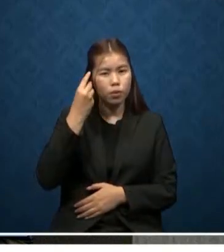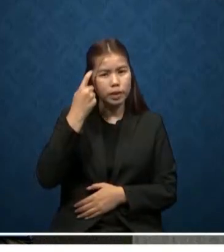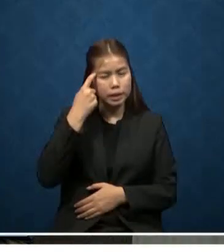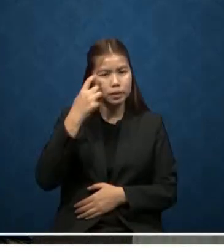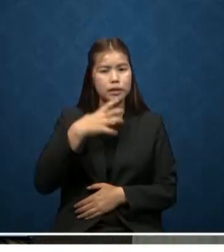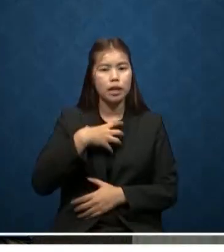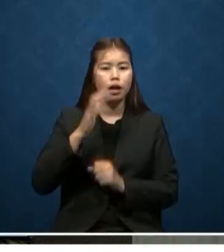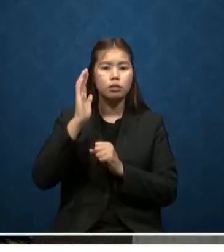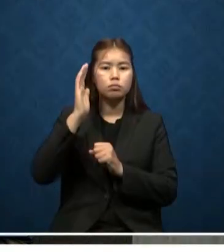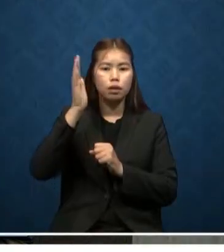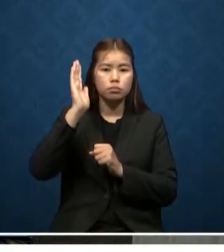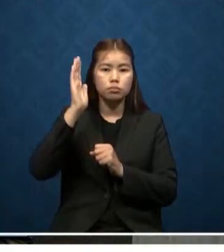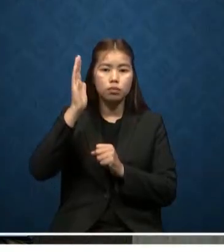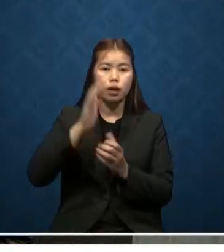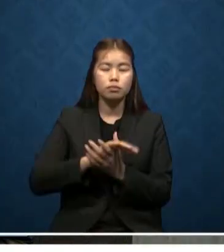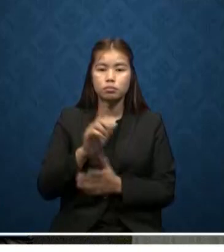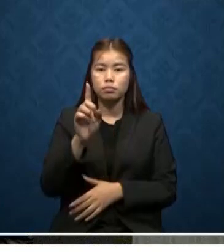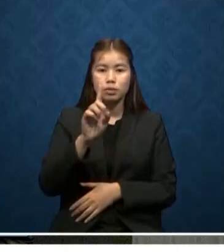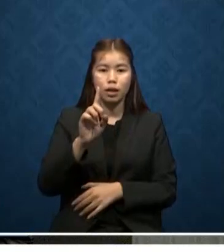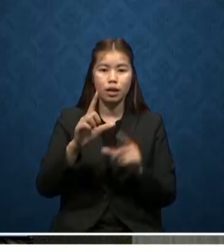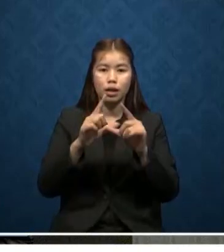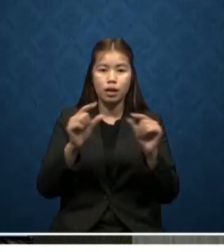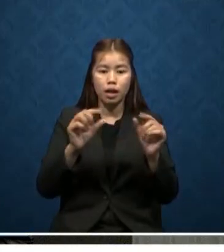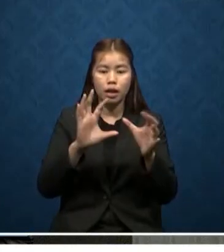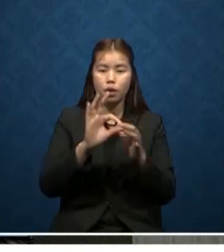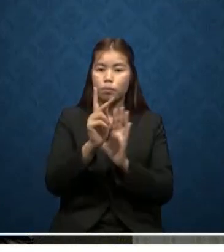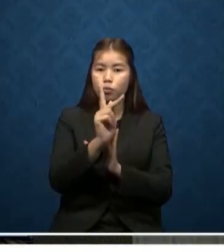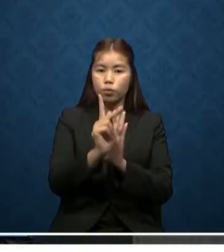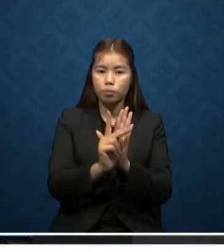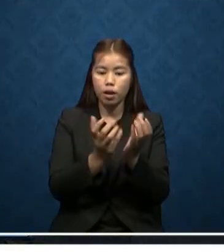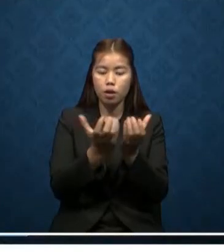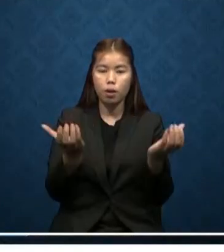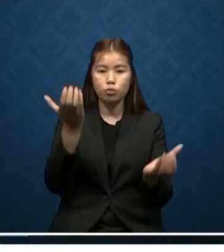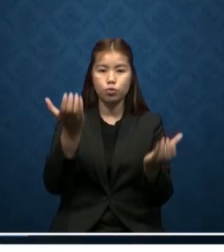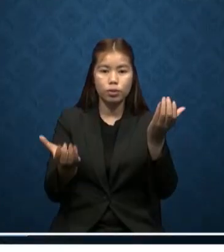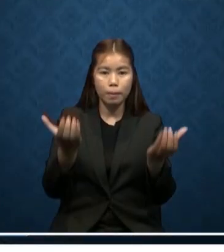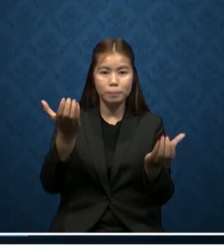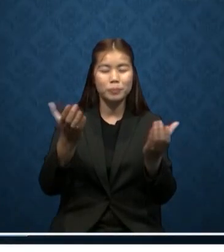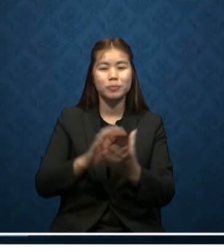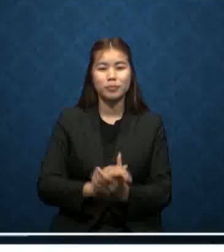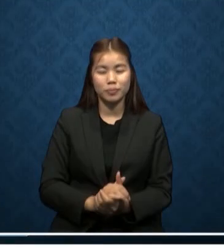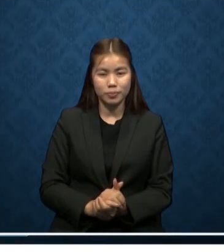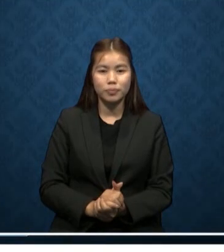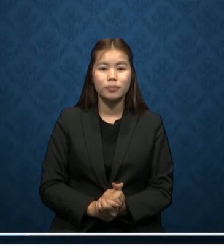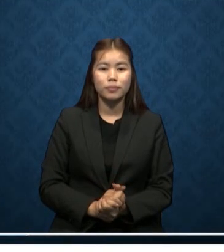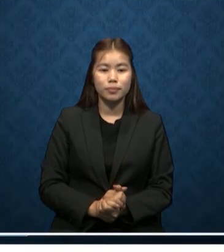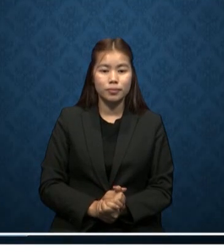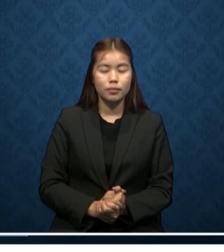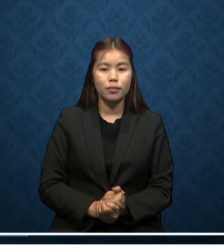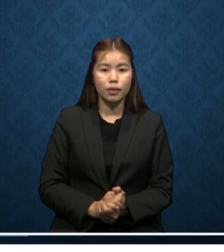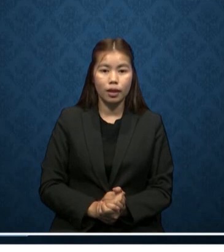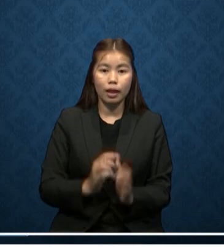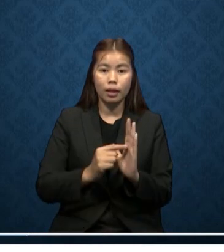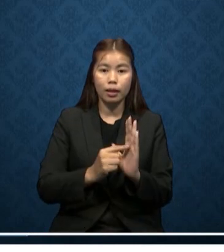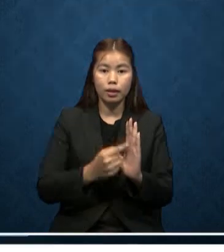อภิปรายที่เกี่ยวกับเรื่องกฎหมายและกระบวนการยุติธรรมนะครับเอ่อประการ